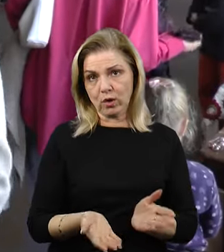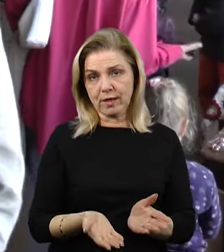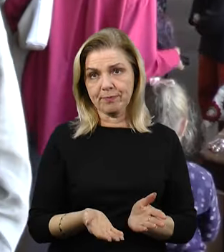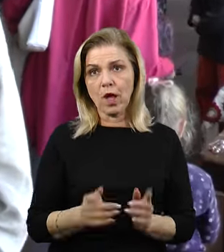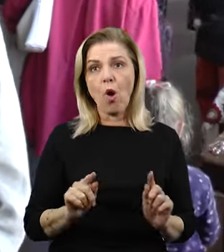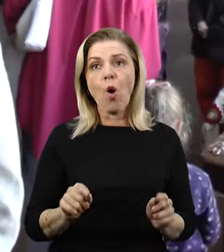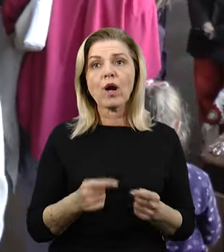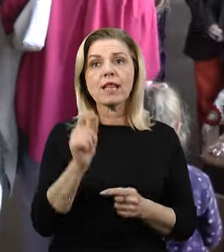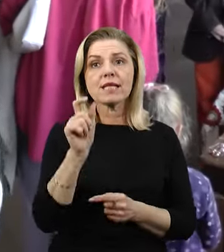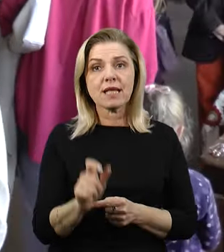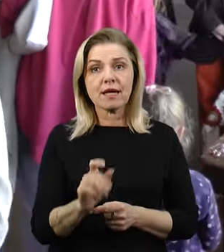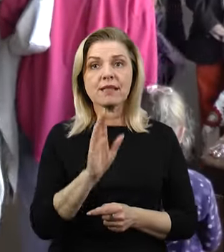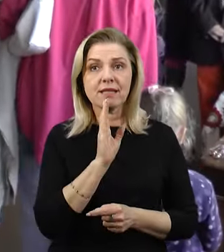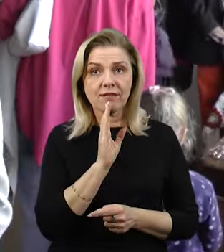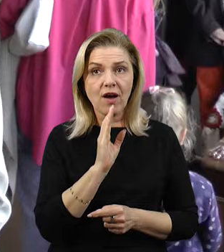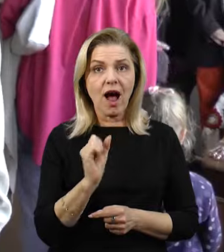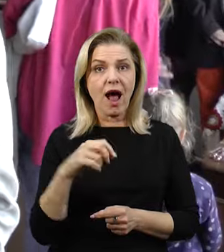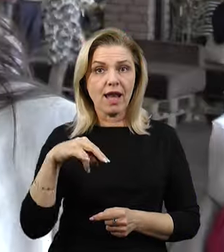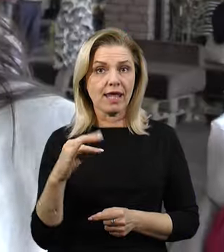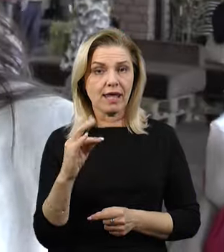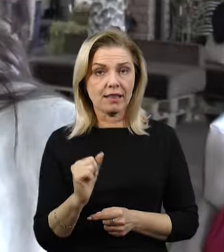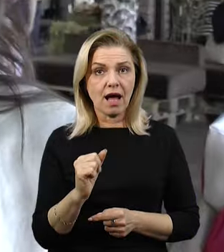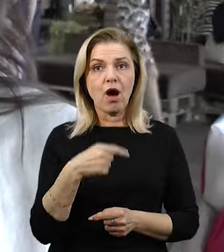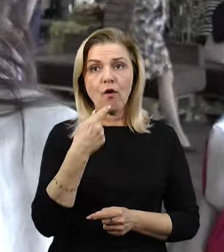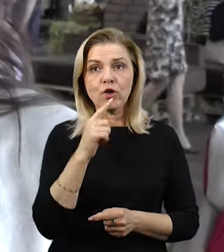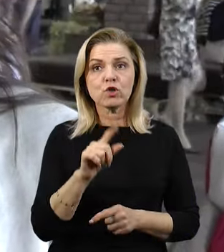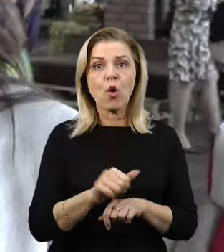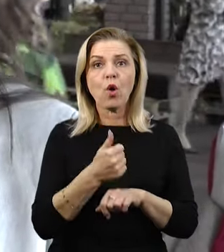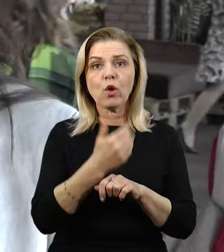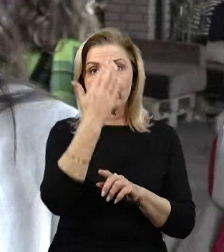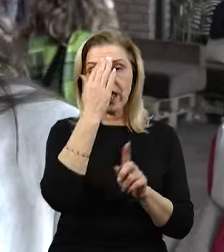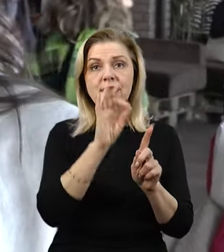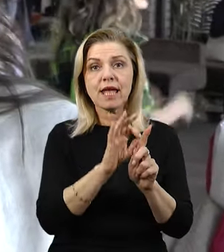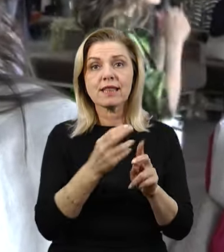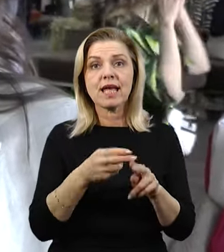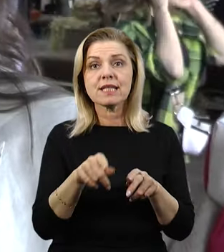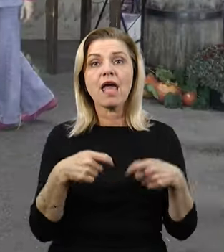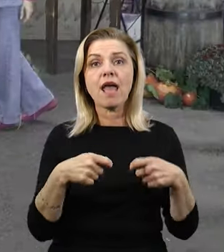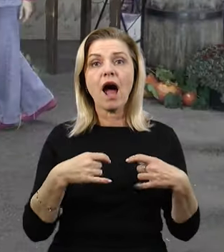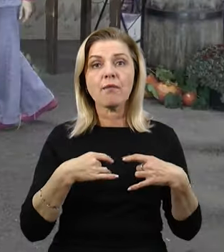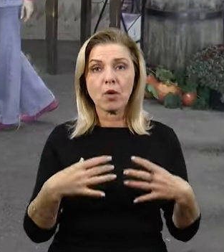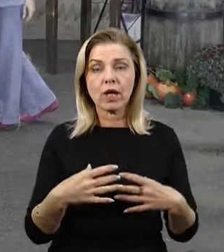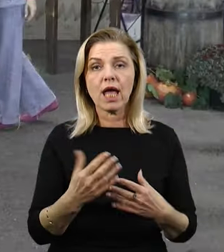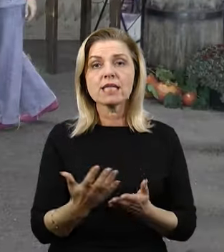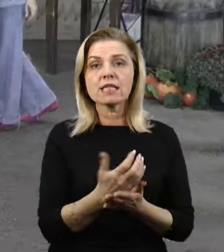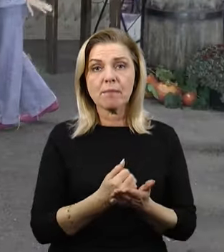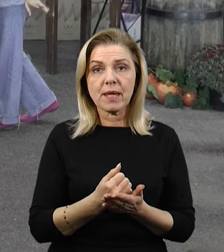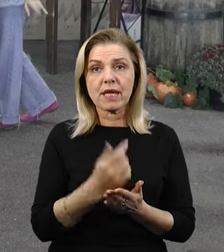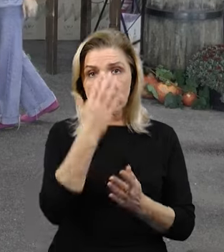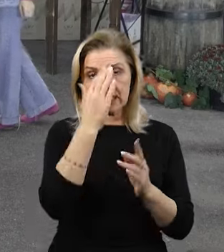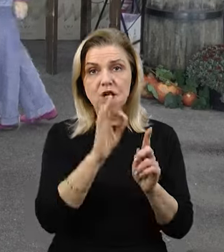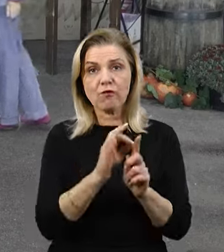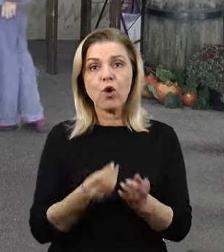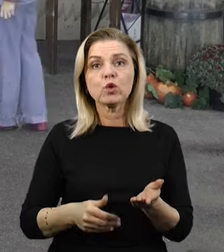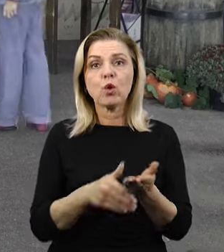акції «Дівочі її очі» Аліна Стадніченко говорить, що головна мета благодійного ярмарку – збір цільової допомоги для жінок, які служать у